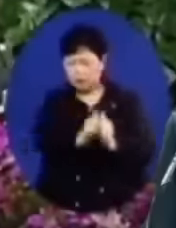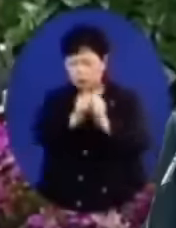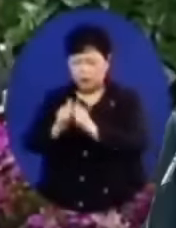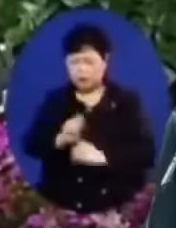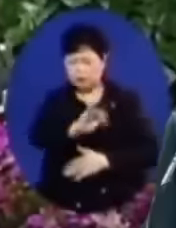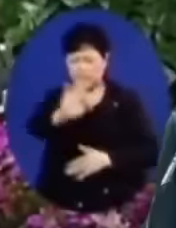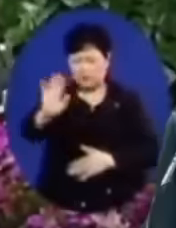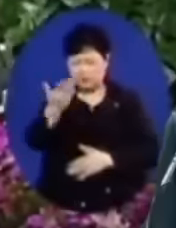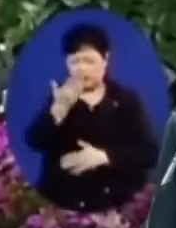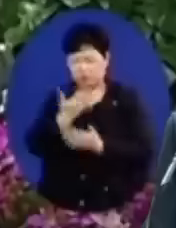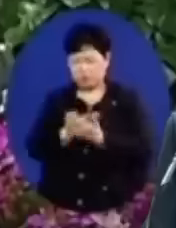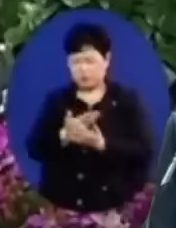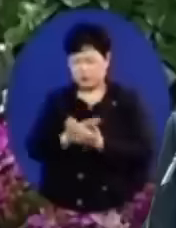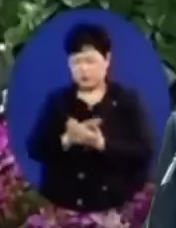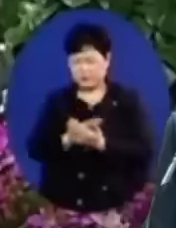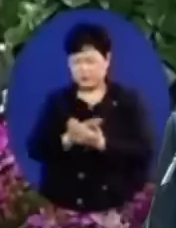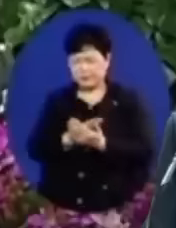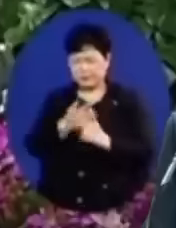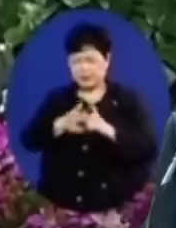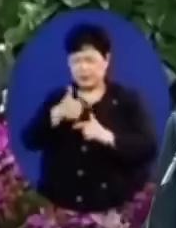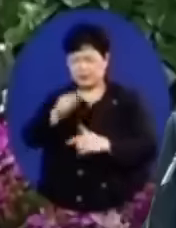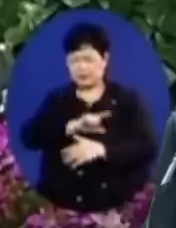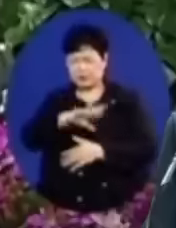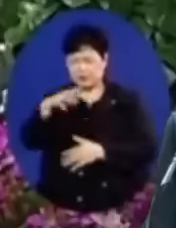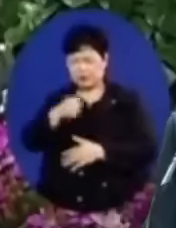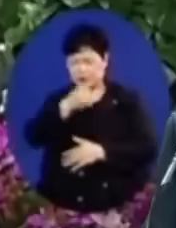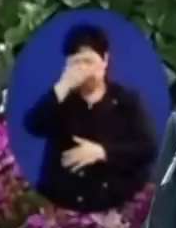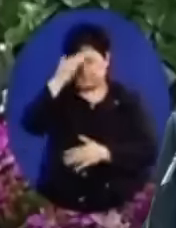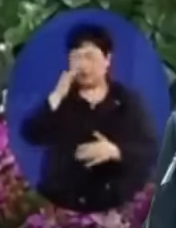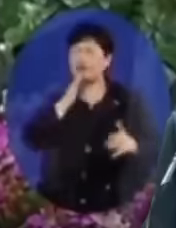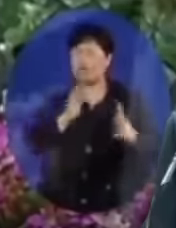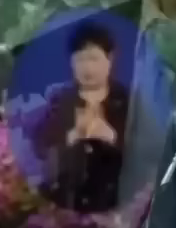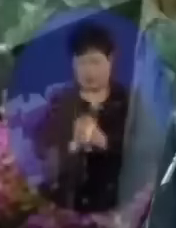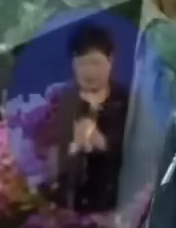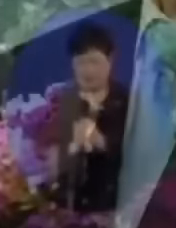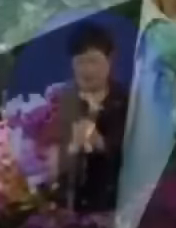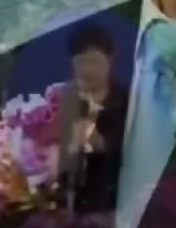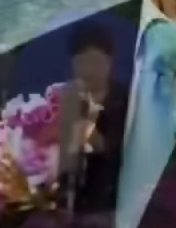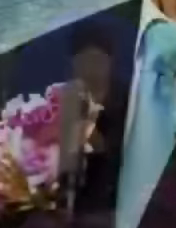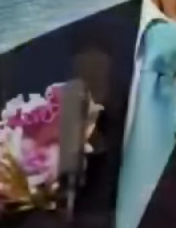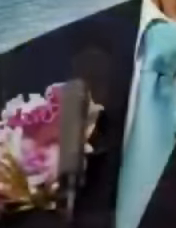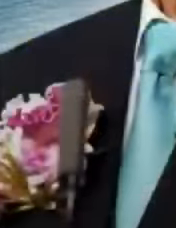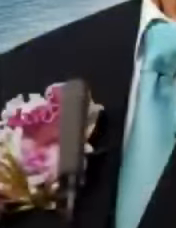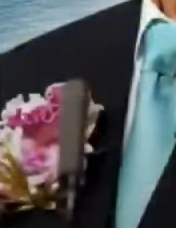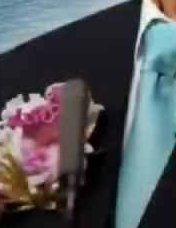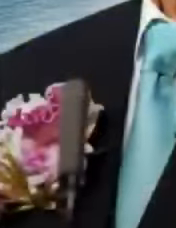되게 도와주시옵소서. 예수님 이름으로 기도합니다. 아멘.